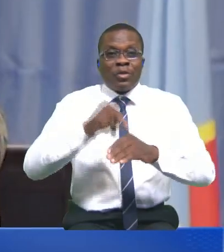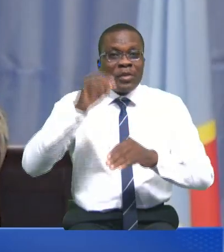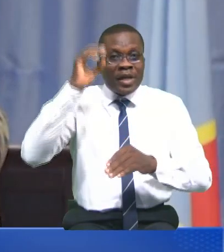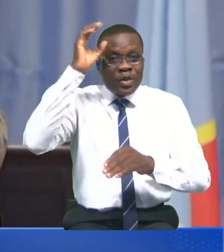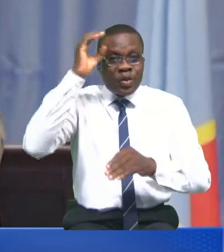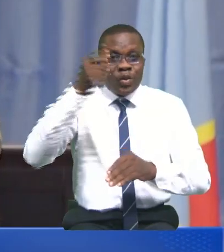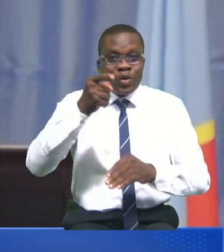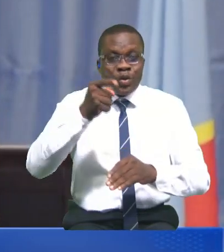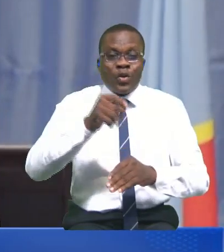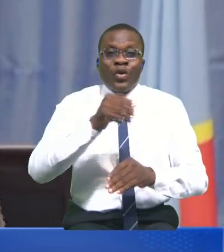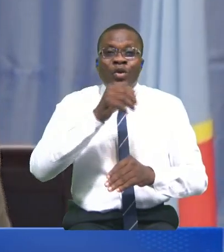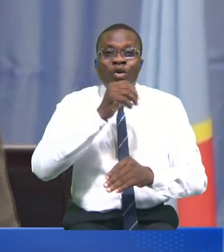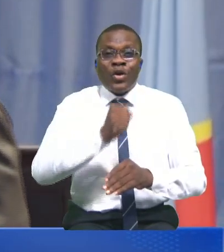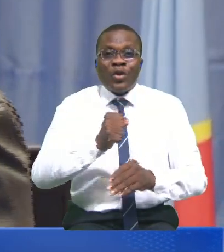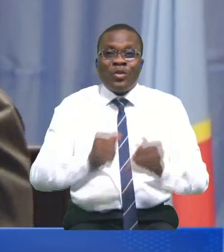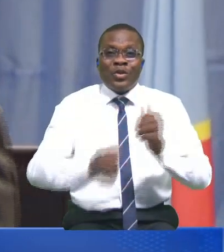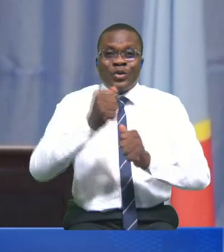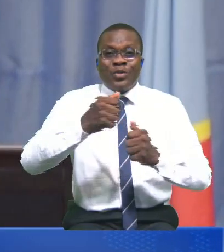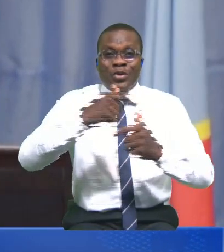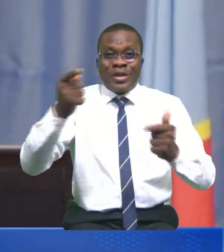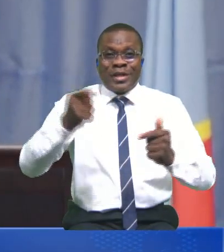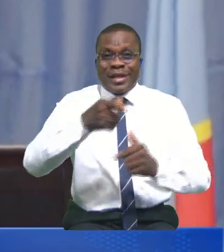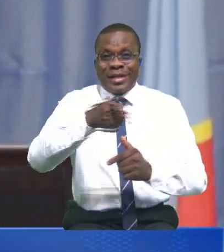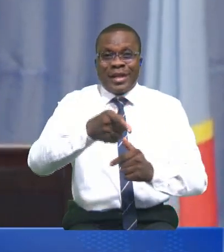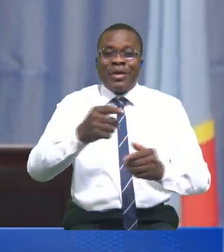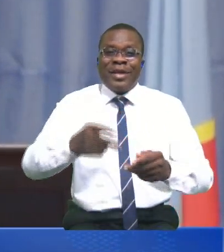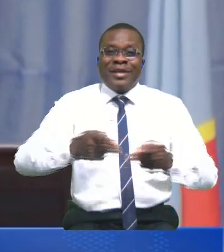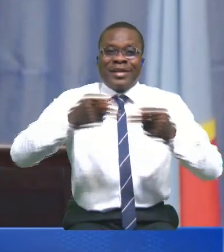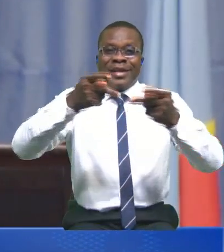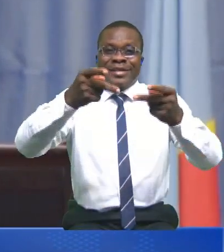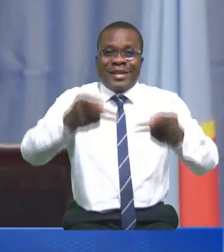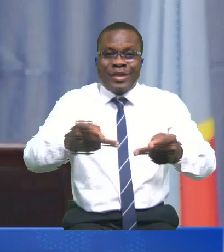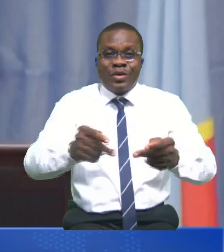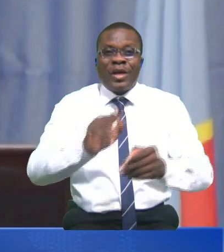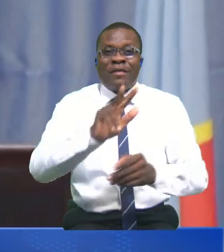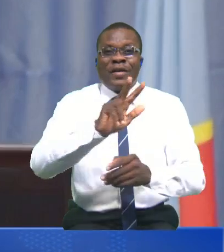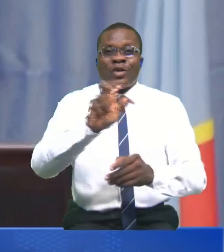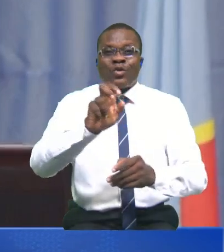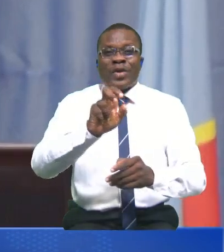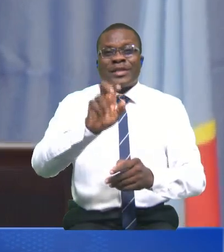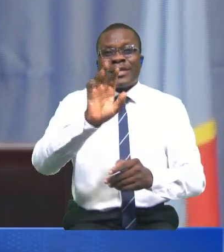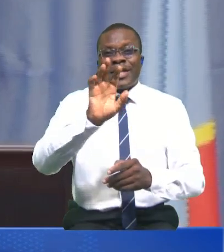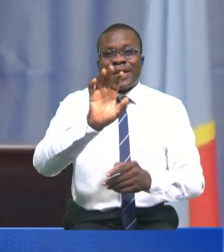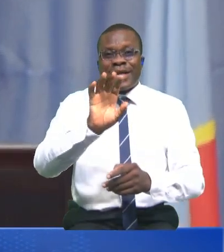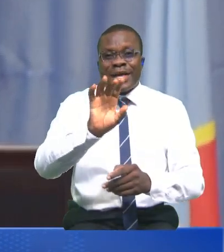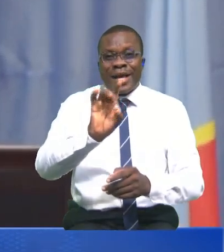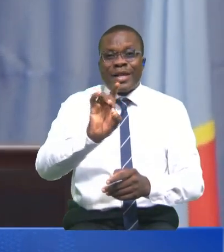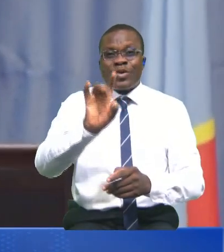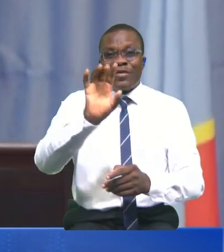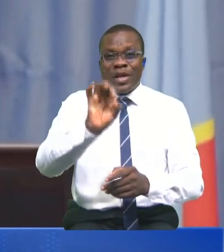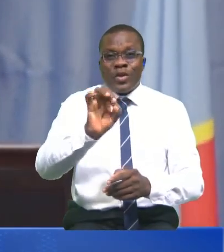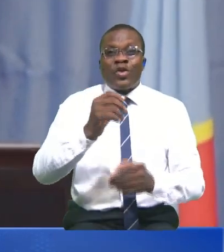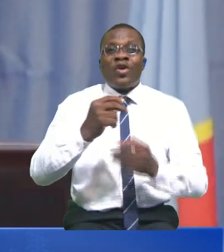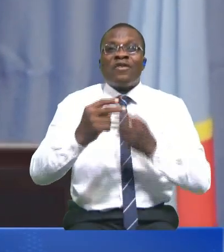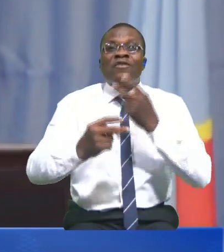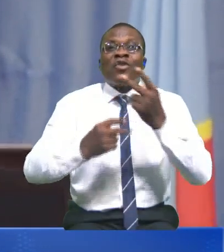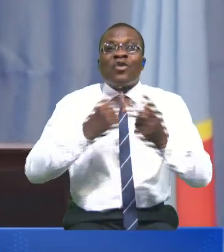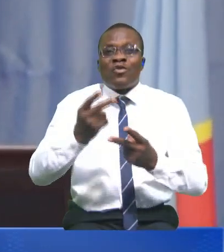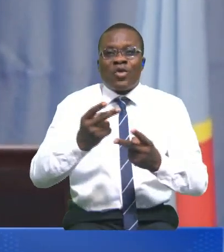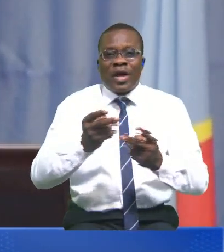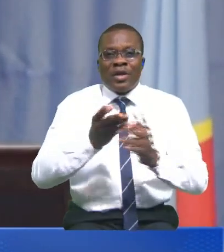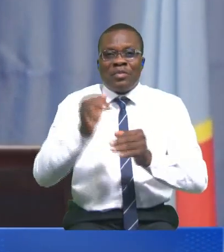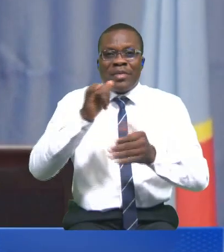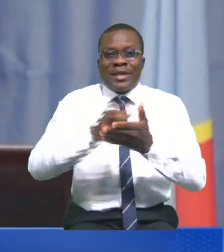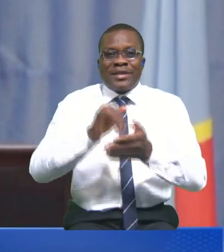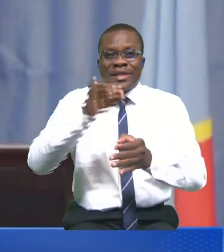doyin d'âge du Parlement congolais a été porté au perchoir avec 389 voix sur 466 votants par cette élection